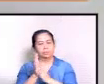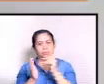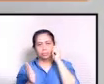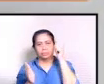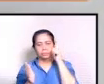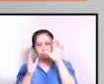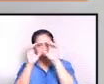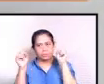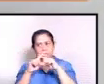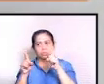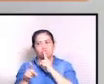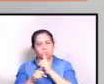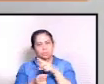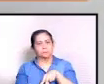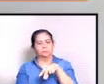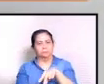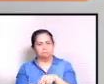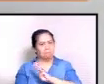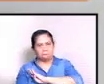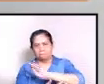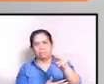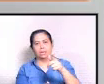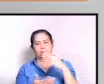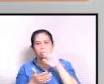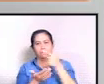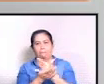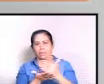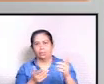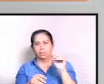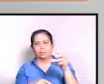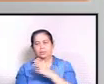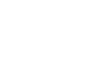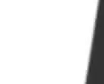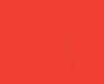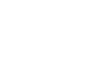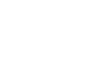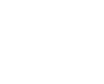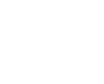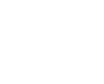Loxin ang Pangulo dahil sa kanyang paninindigang ibalik ang mga basura sa Canada.